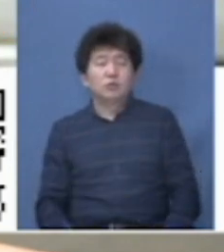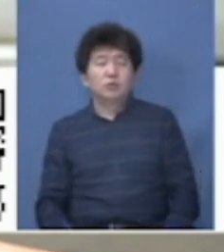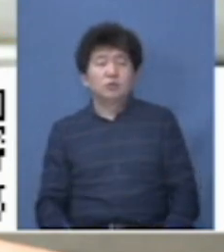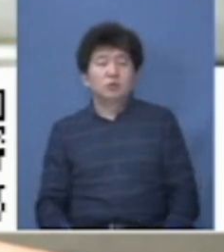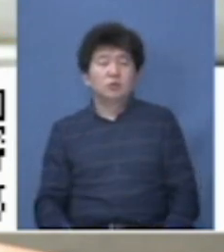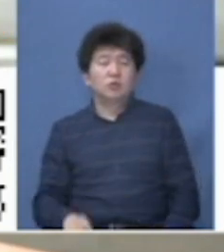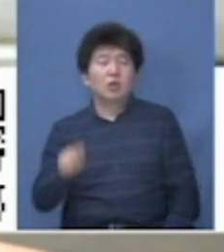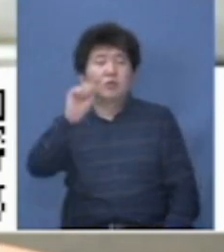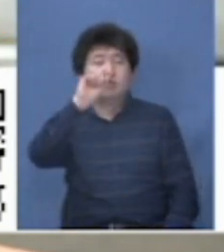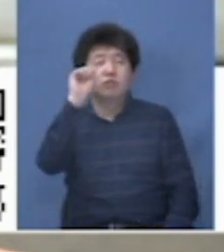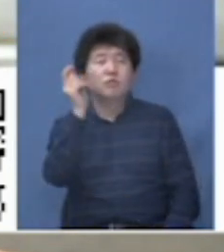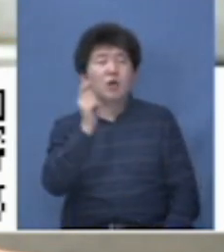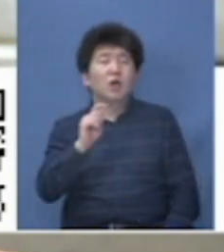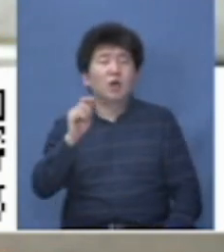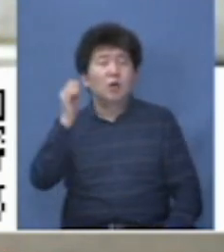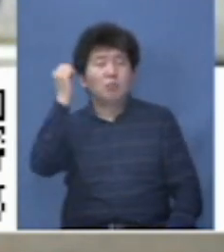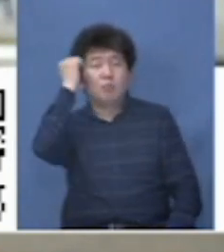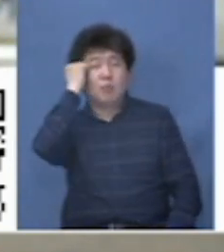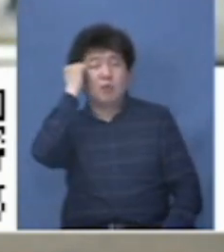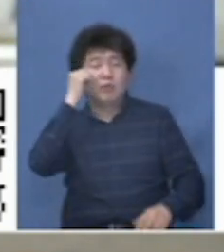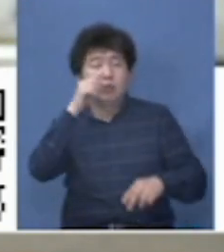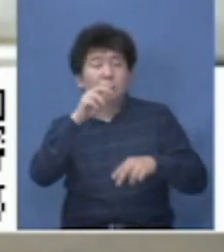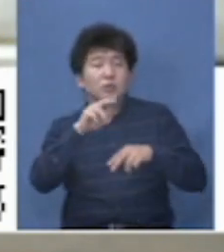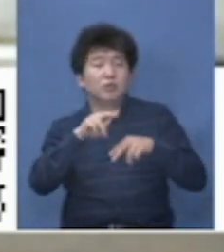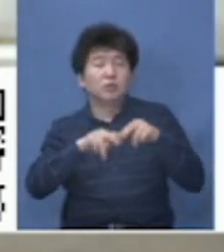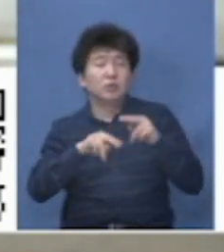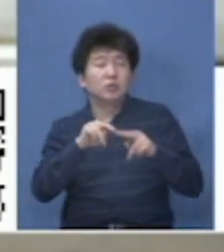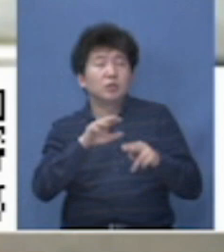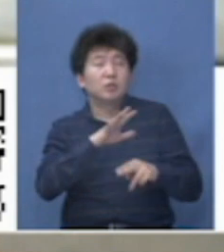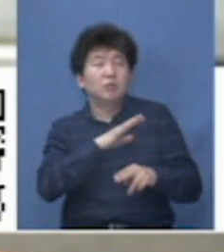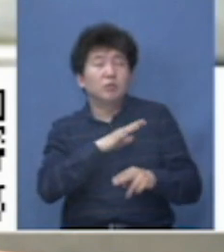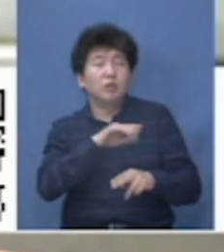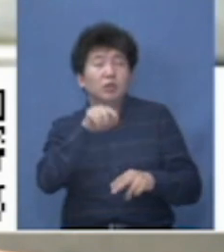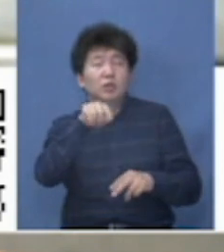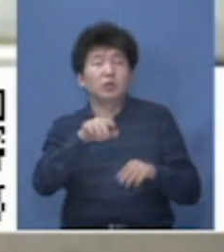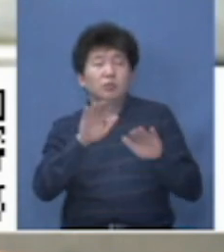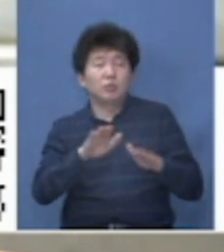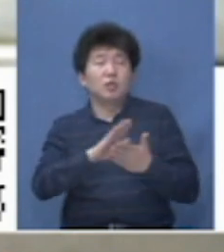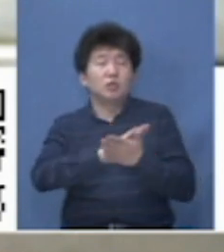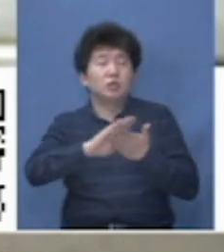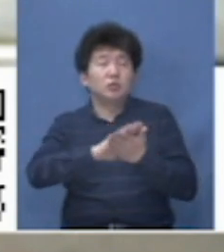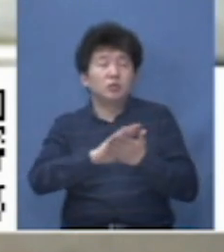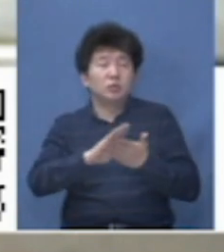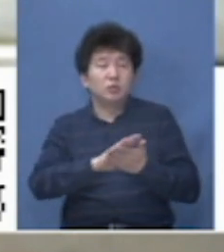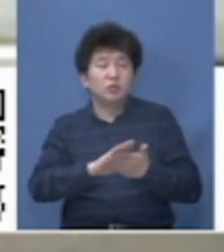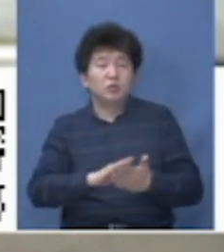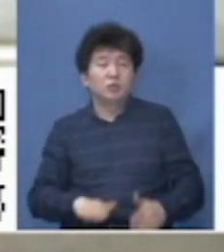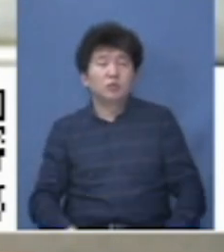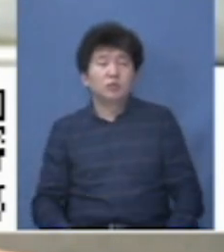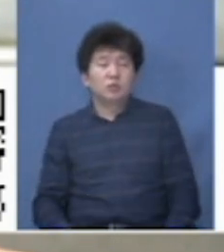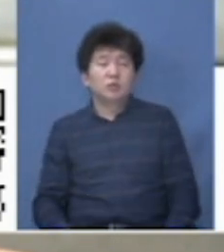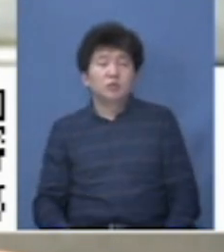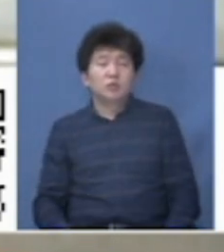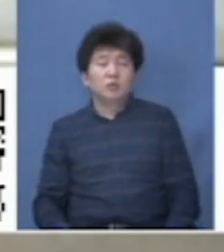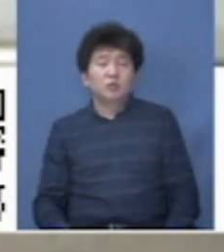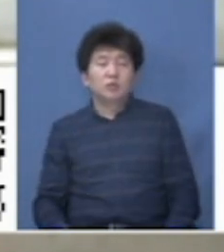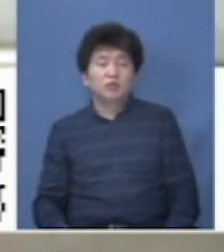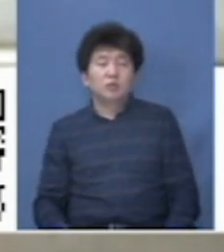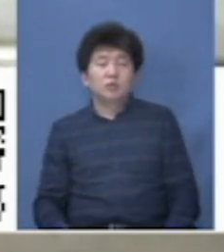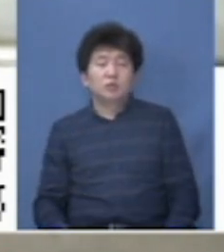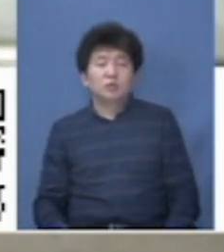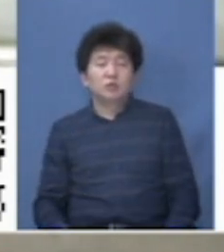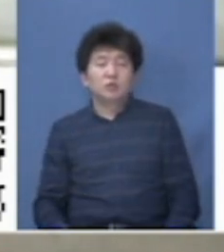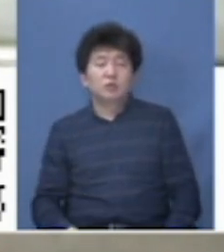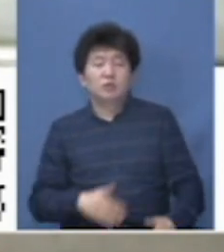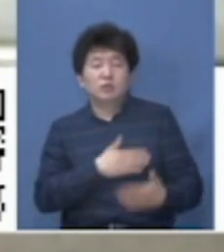войны. Здесь принимают участие работники аппарата акима поселка Глубокое, общественные